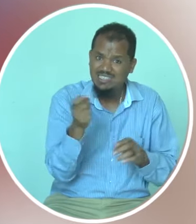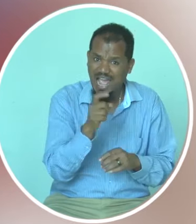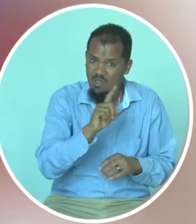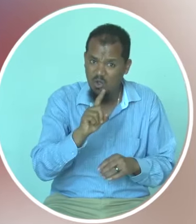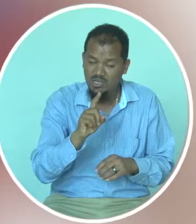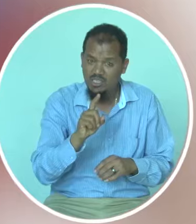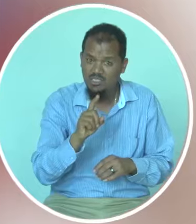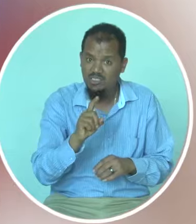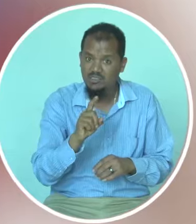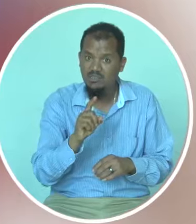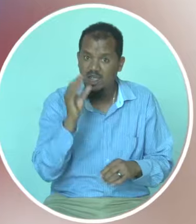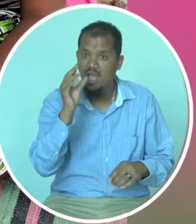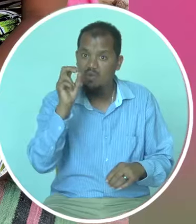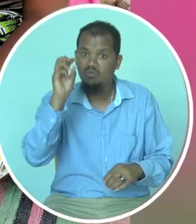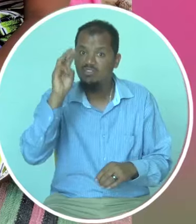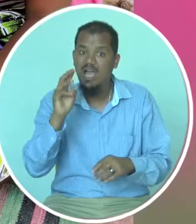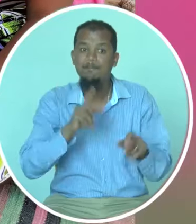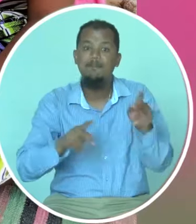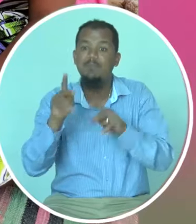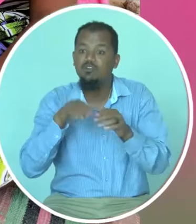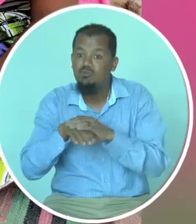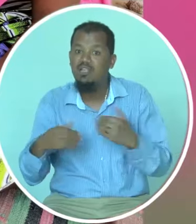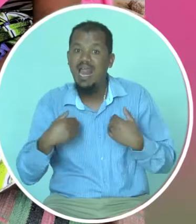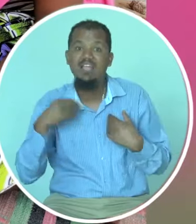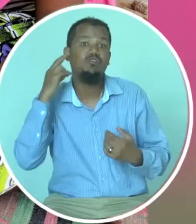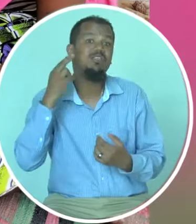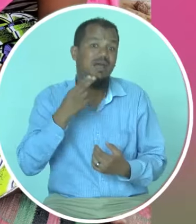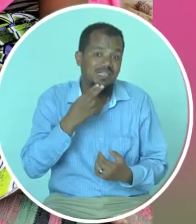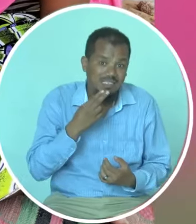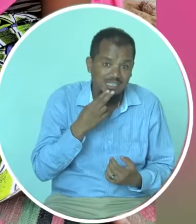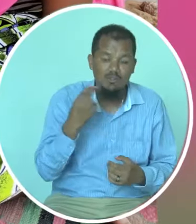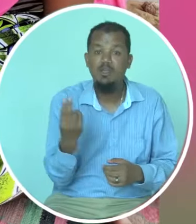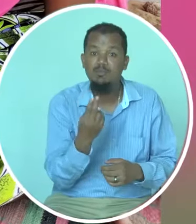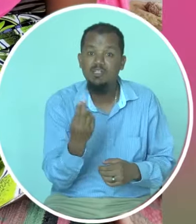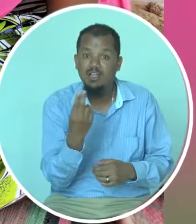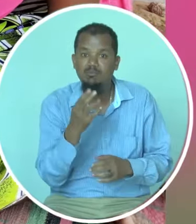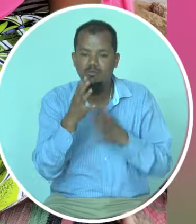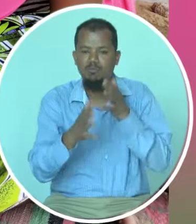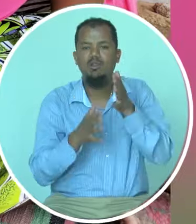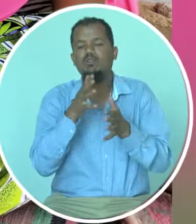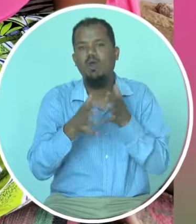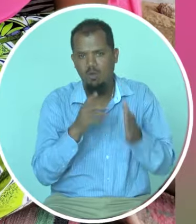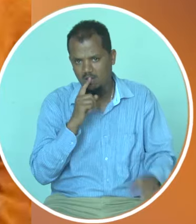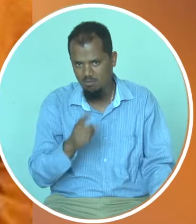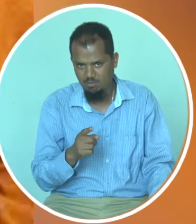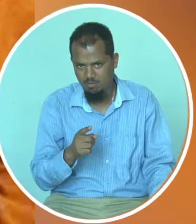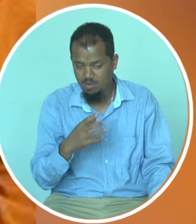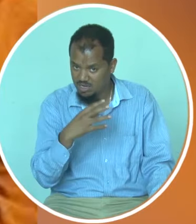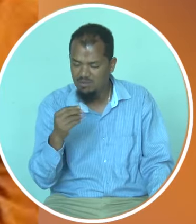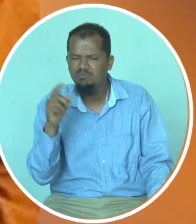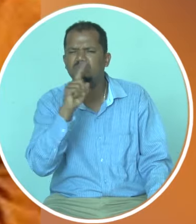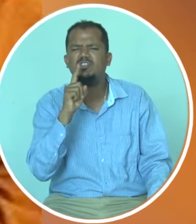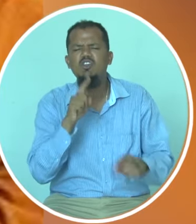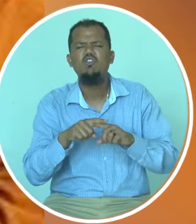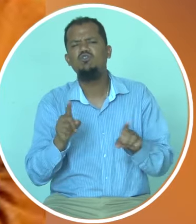የተገናኘ ሳይሆን በሃውሳ ማህበረሰብ ውስጥ ያሉ መስማት የተሳናቸው የሚጠቀሙት የምልክት ቋንቋ ነው እና